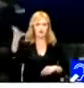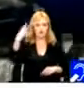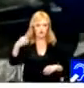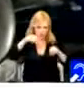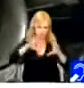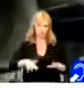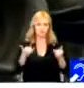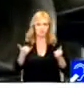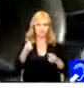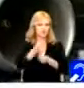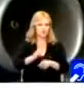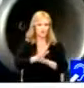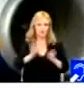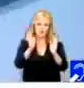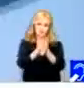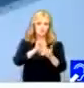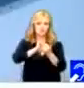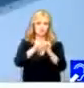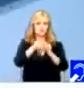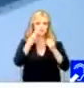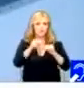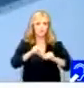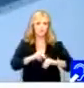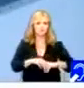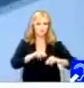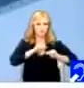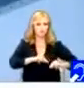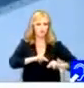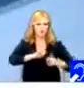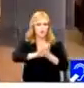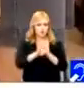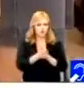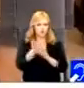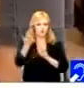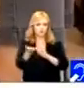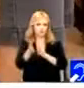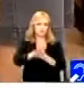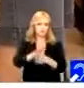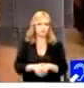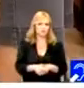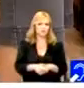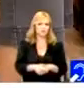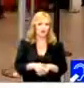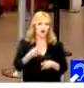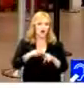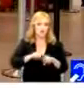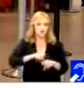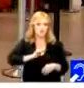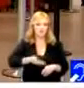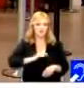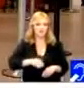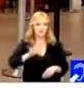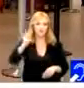nu lucreze astăzi. Ei cer condiții mai bune de muncă și contract de muncă în conformitate cu țara de rezidență. Ryanair operează